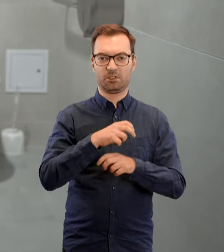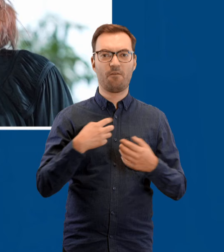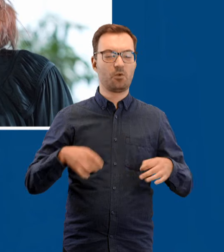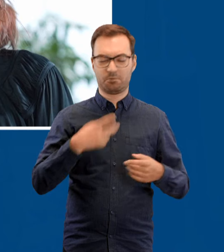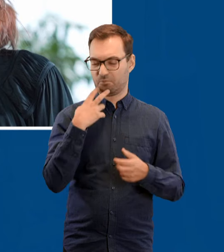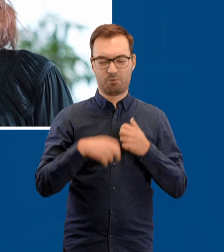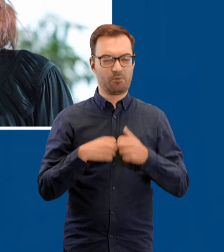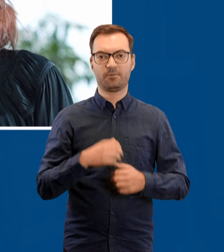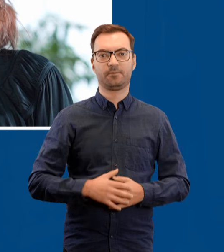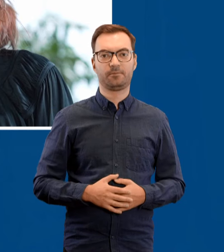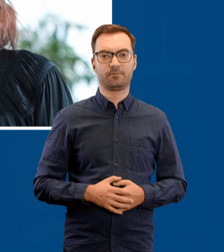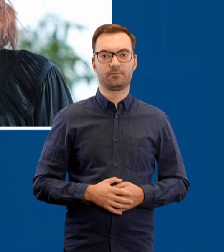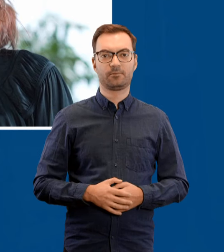wózkiem.